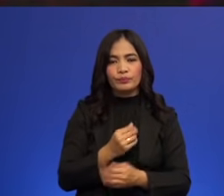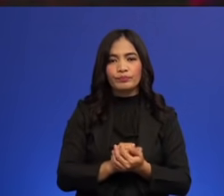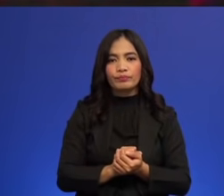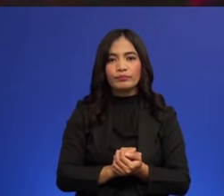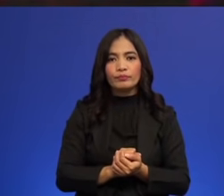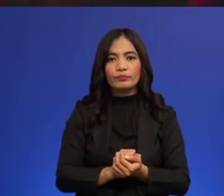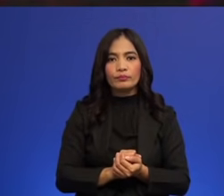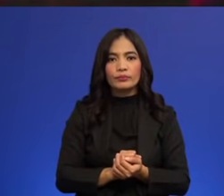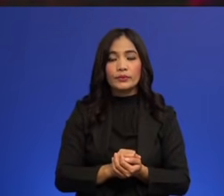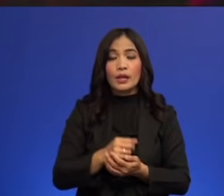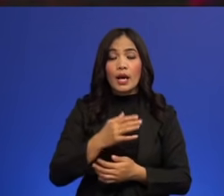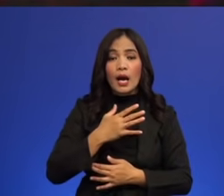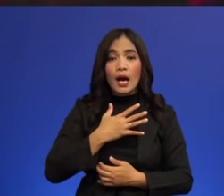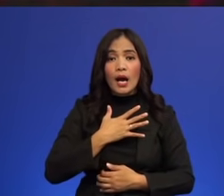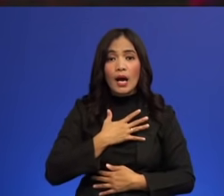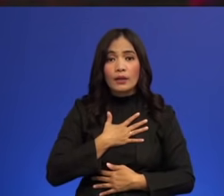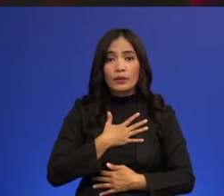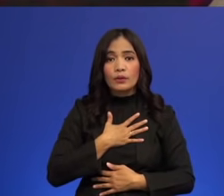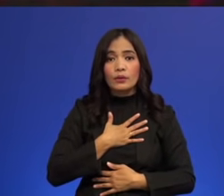Aku